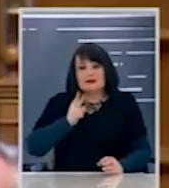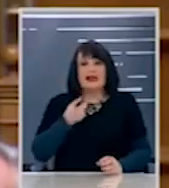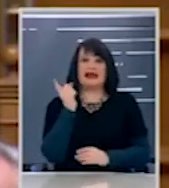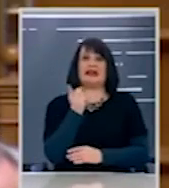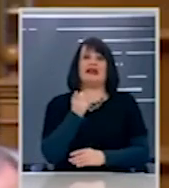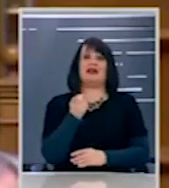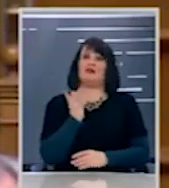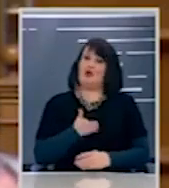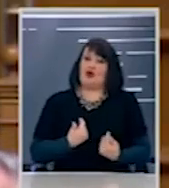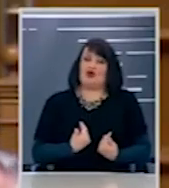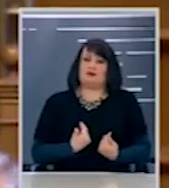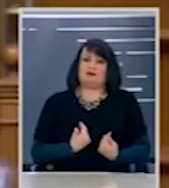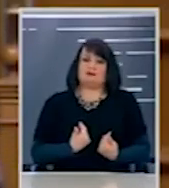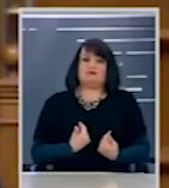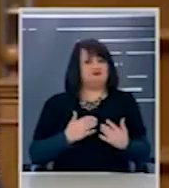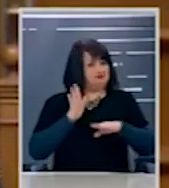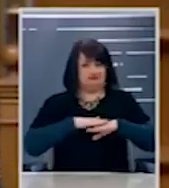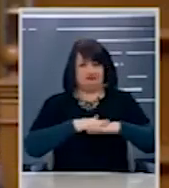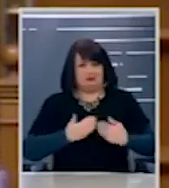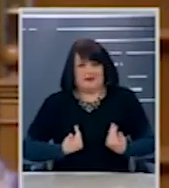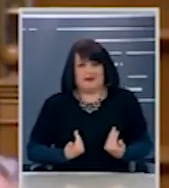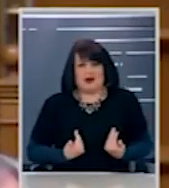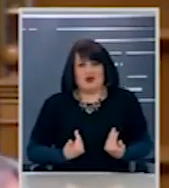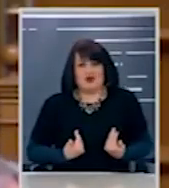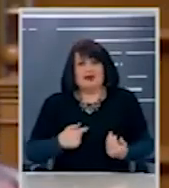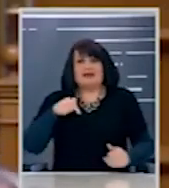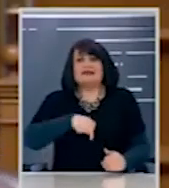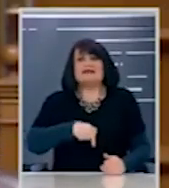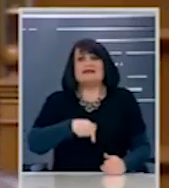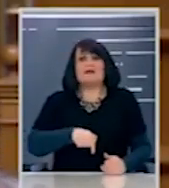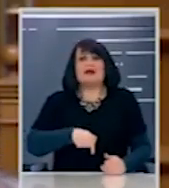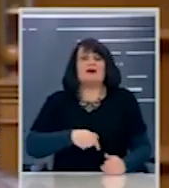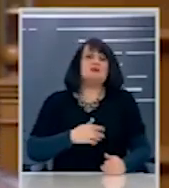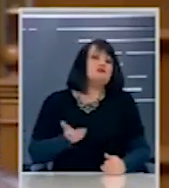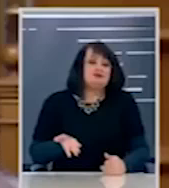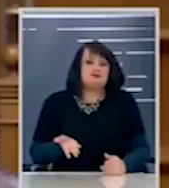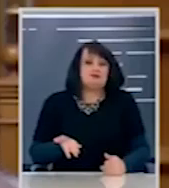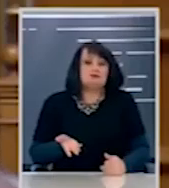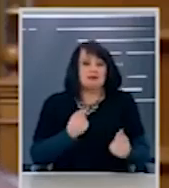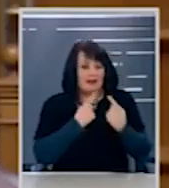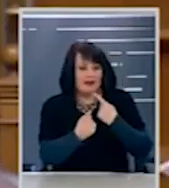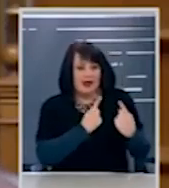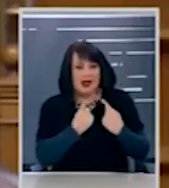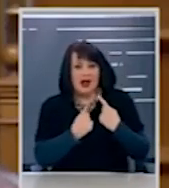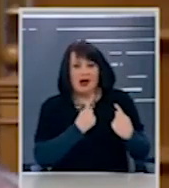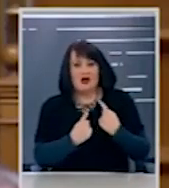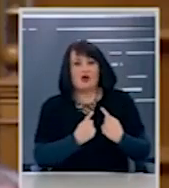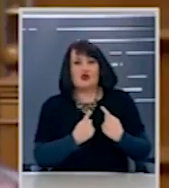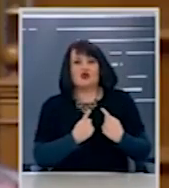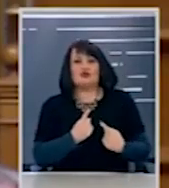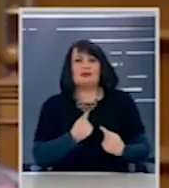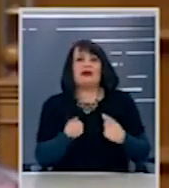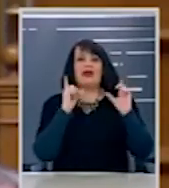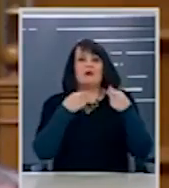κριτική. Δεν ευθύνομαι εγώ που δεν υπάρχει σήμερα η δυνατότητα να γίνει διάλογος και με την αξιωματική